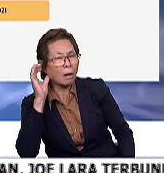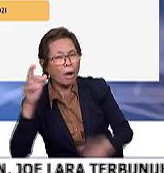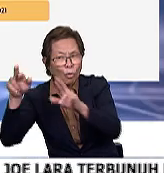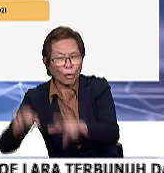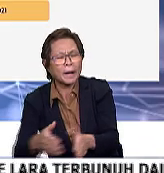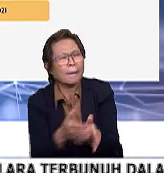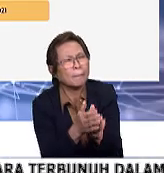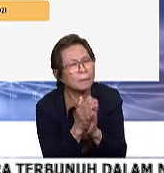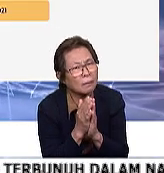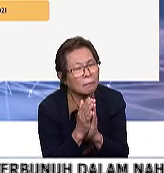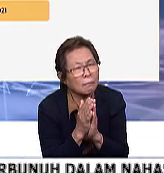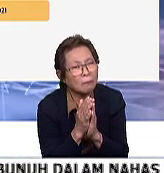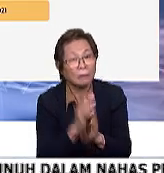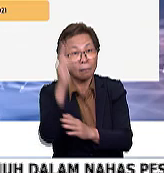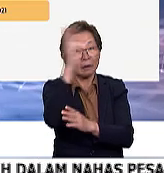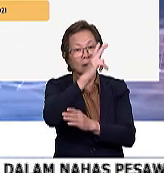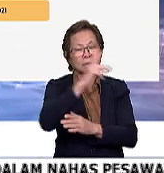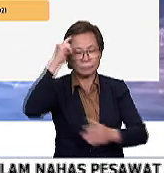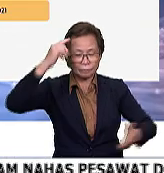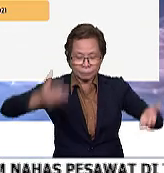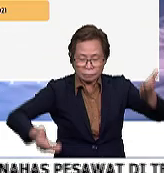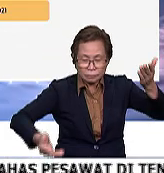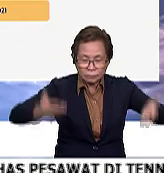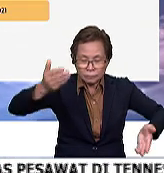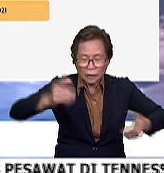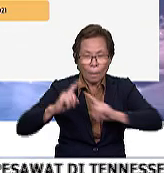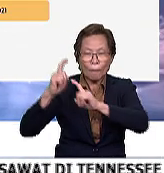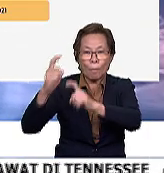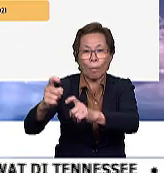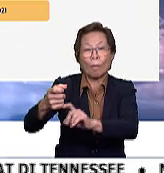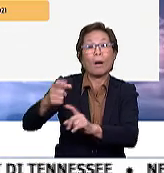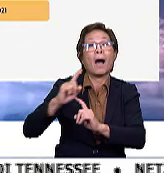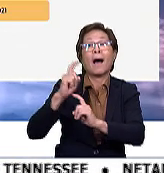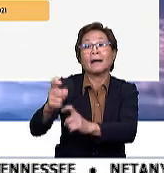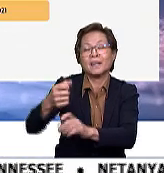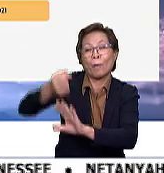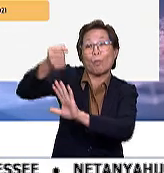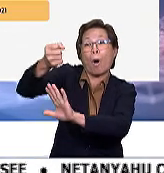rakyat Hai supaya kerajaan nimbang semula pemberian moratorium